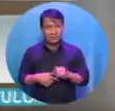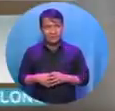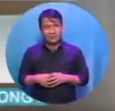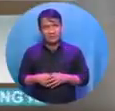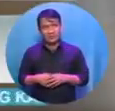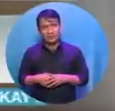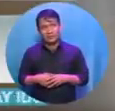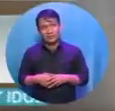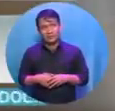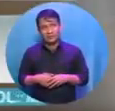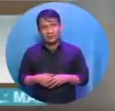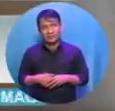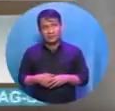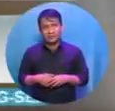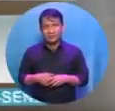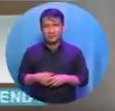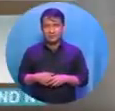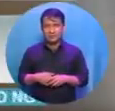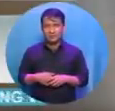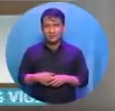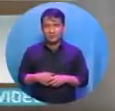Okay. Hello, sir. Wendy,